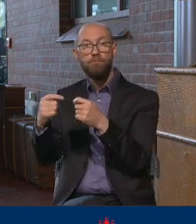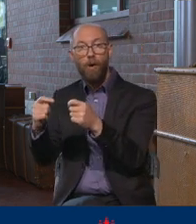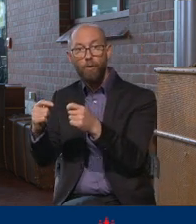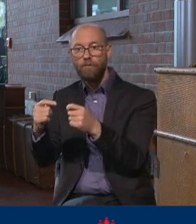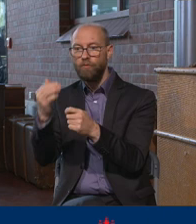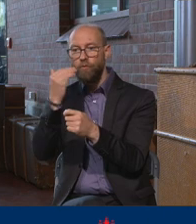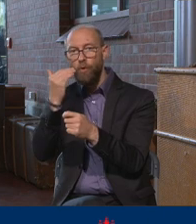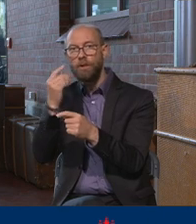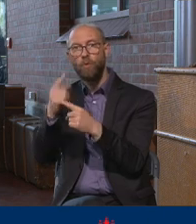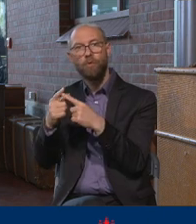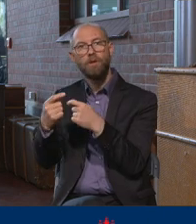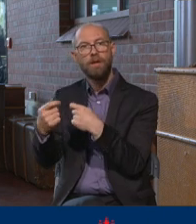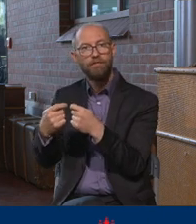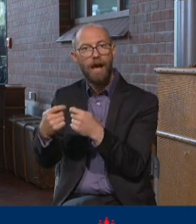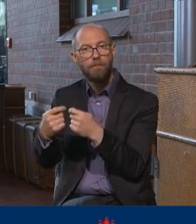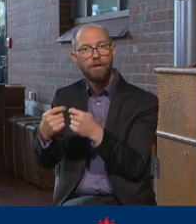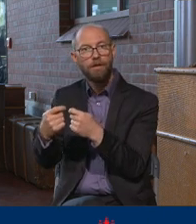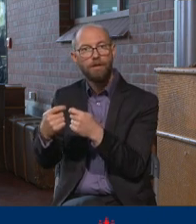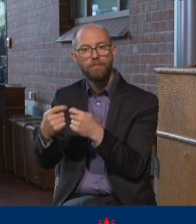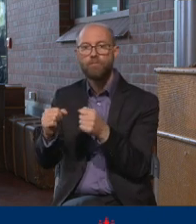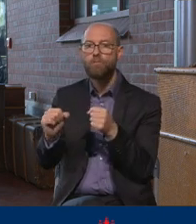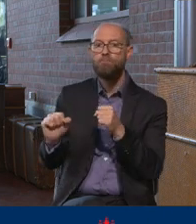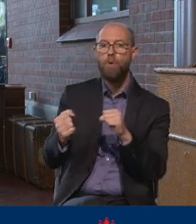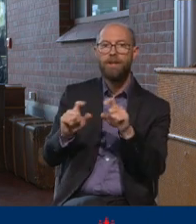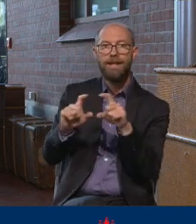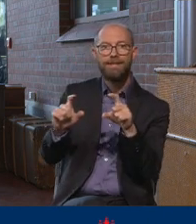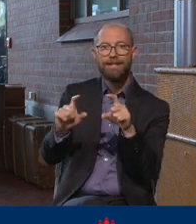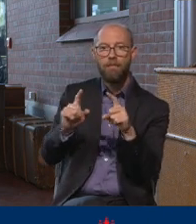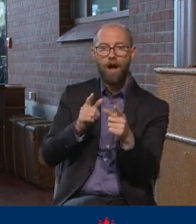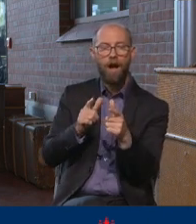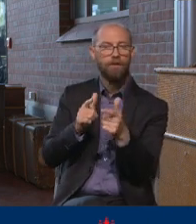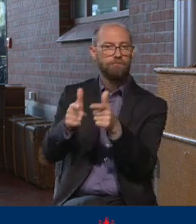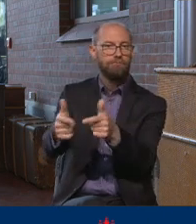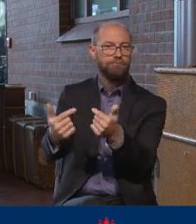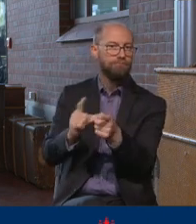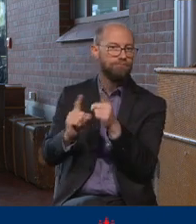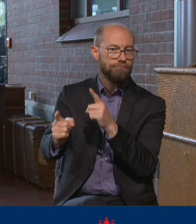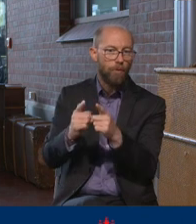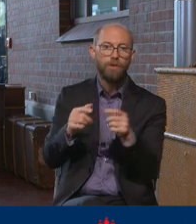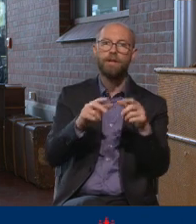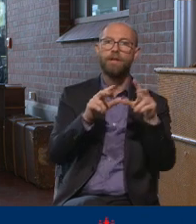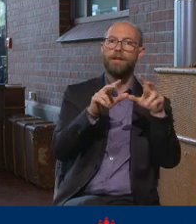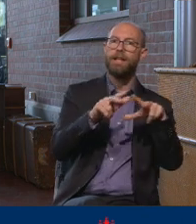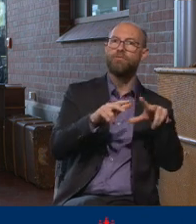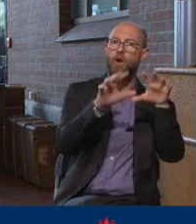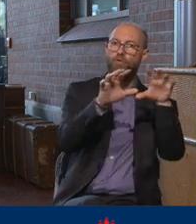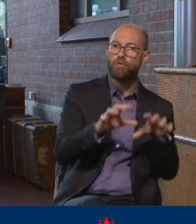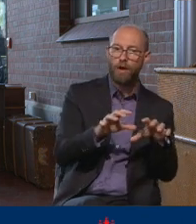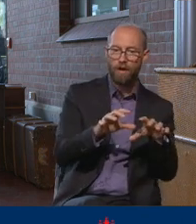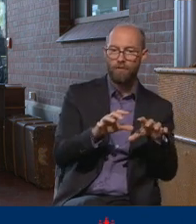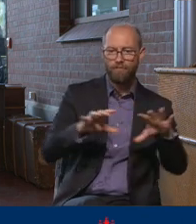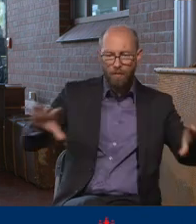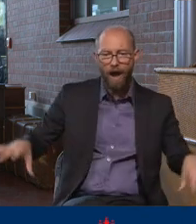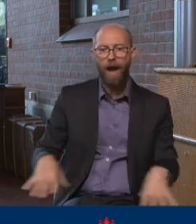städtebau das mobilitäts thema und die grüne infrastruktur von anfang an gemeinsam zu denken das ist in diesem fall auch